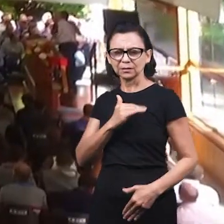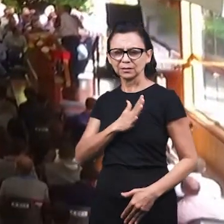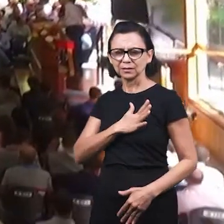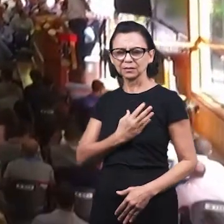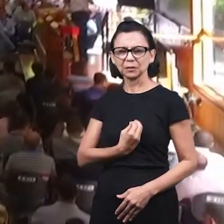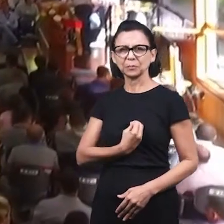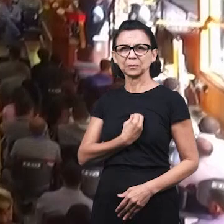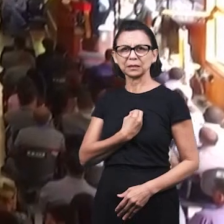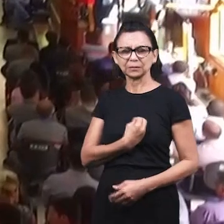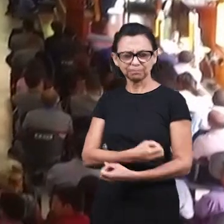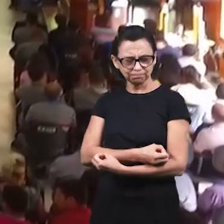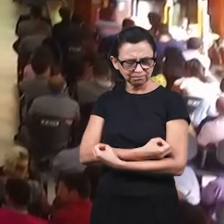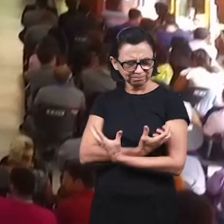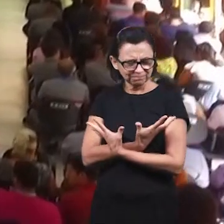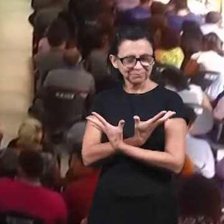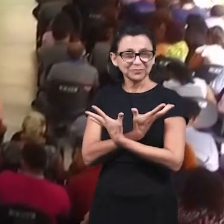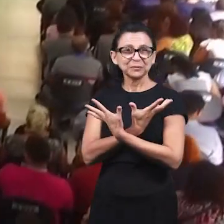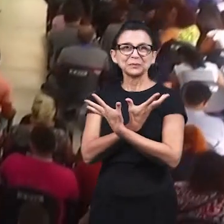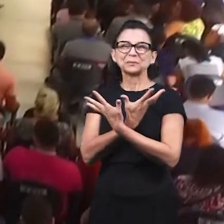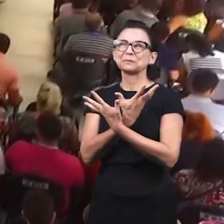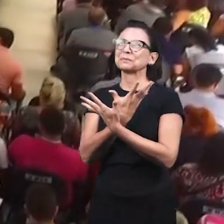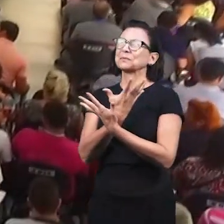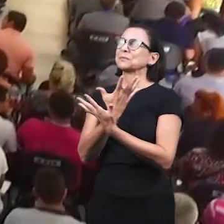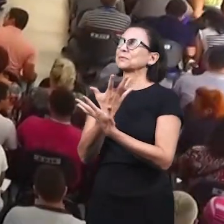Его присутствие.